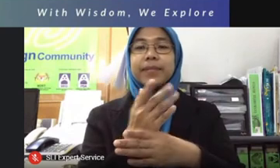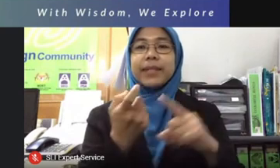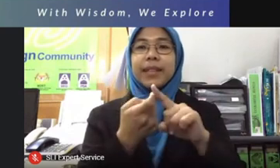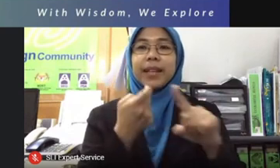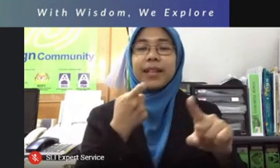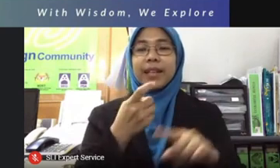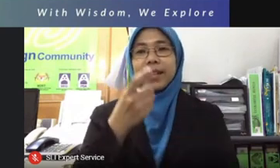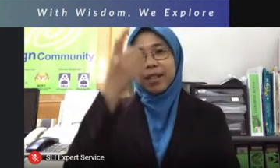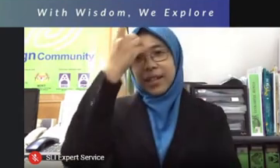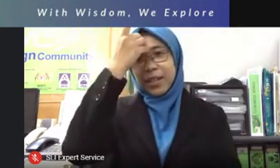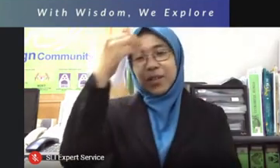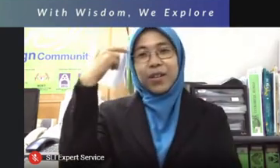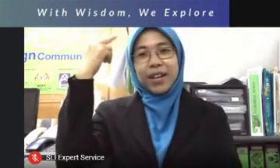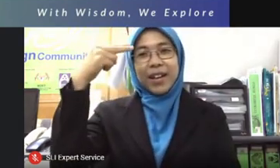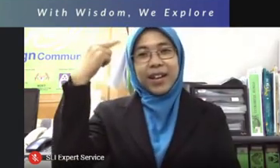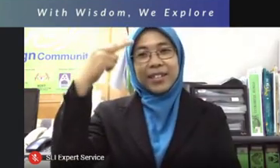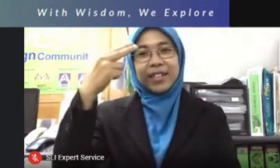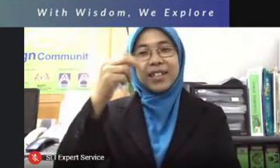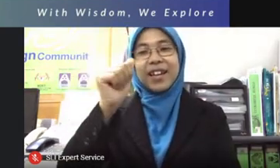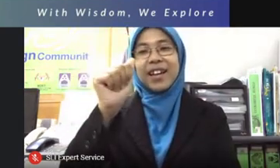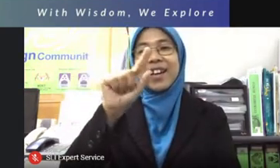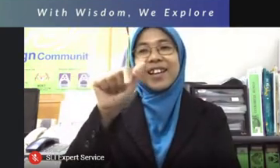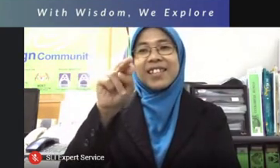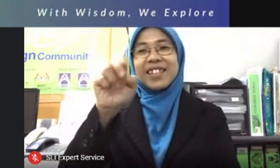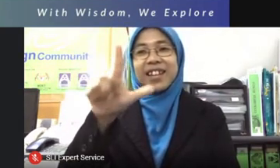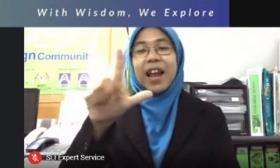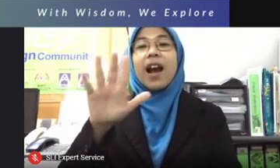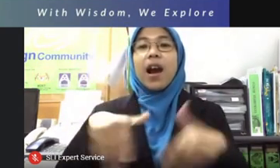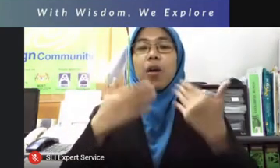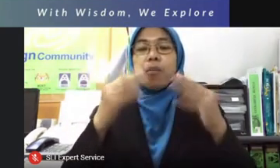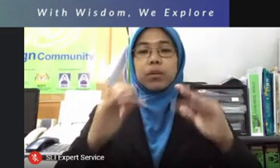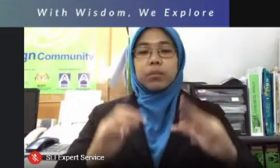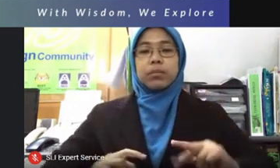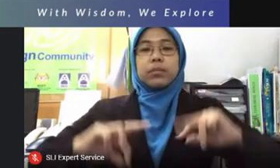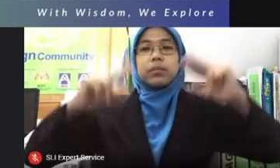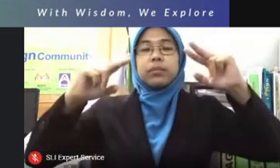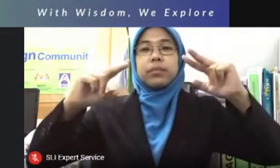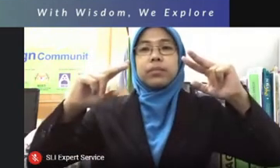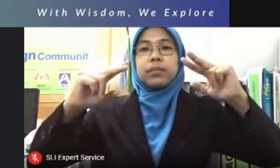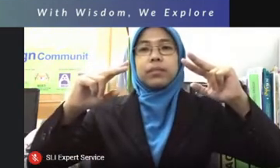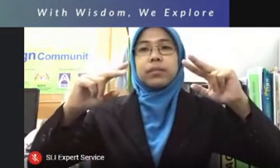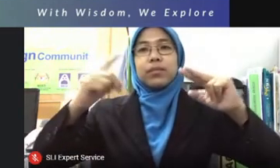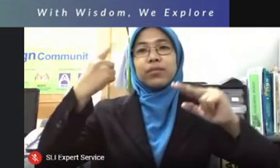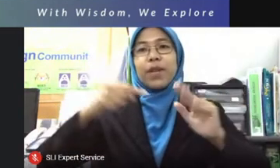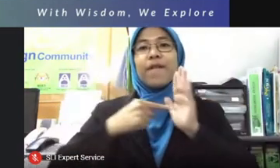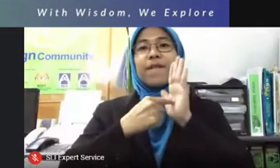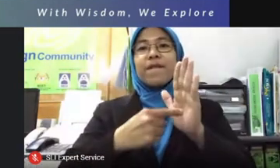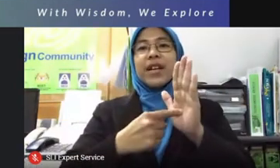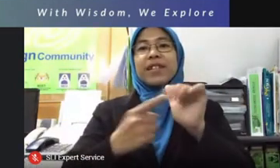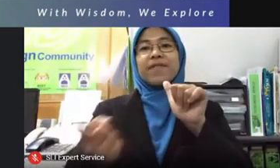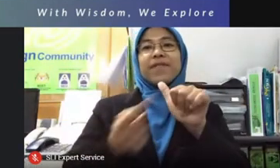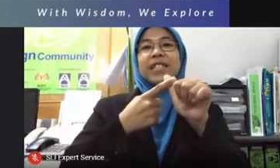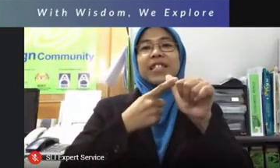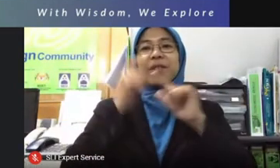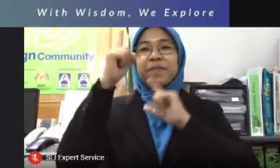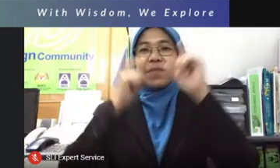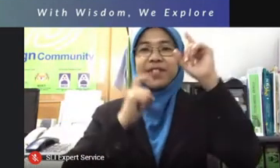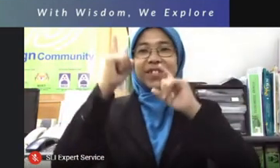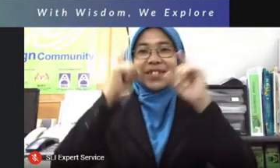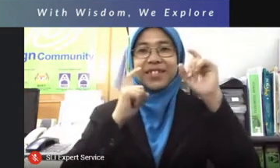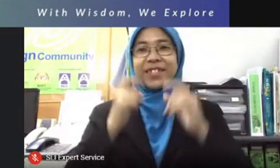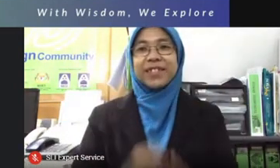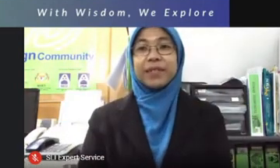daripada Datuk Haji Azni Nawawi. Macam mana nak meningkatkan first impression? Macam nak tackle first impression